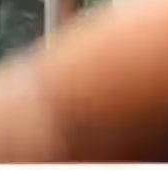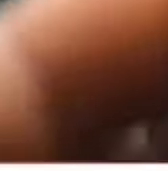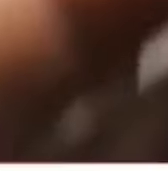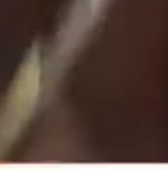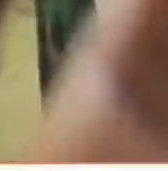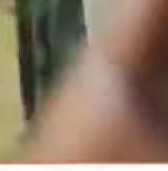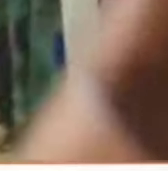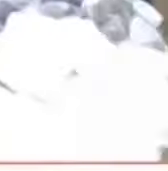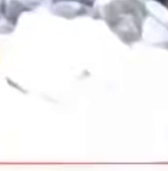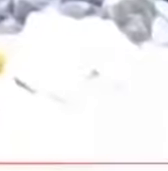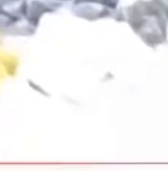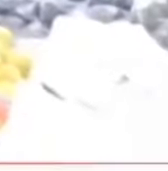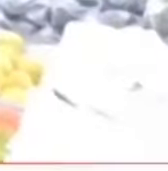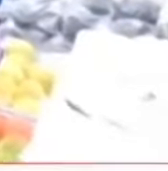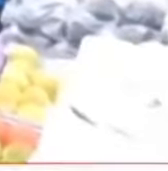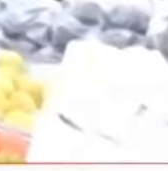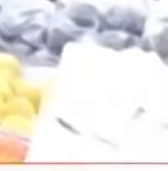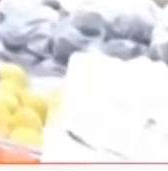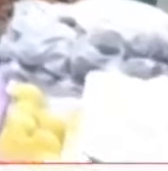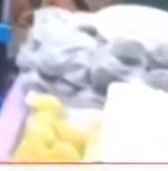era mukyala munnaabwe.